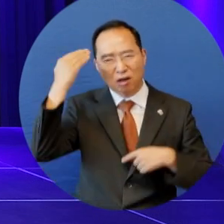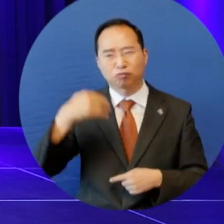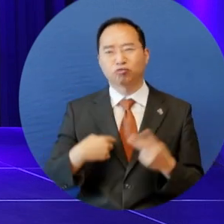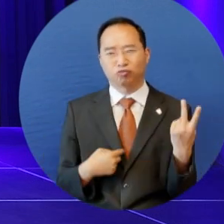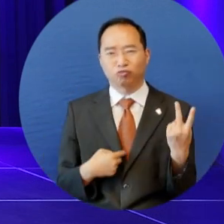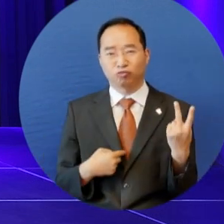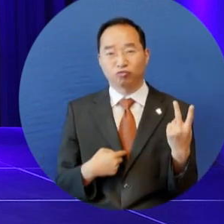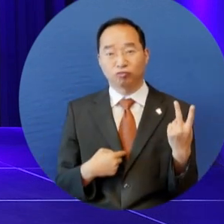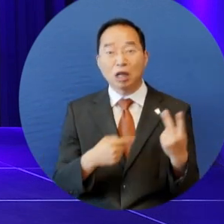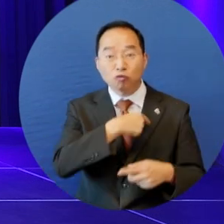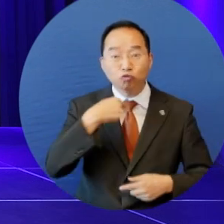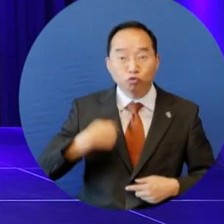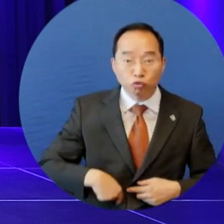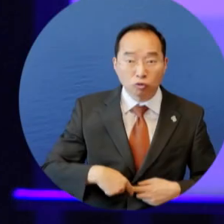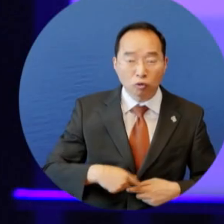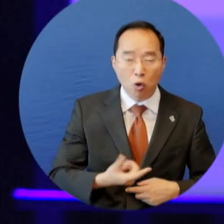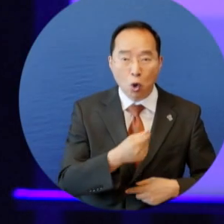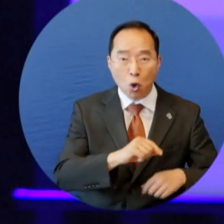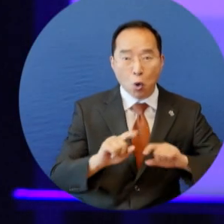대해서 발빠르게 움직였습니다.